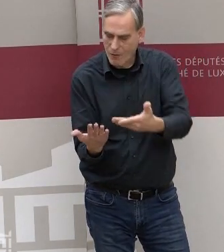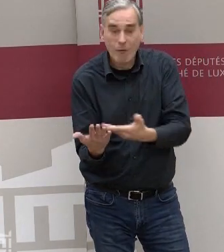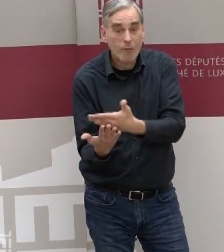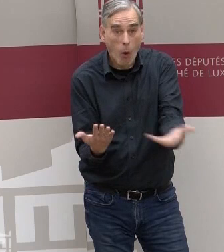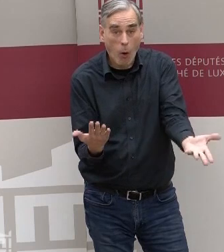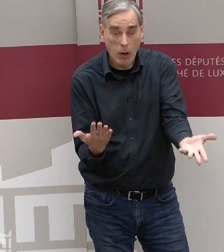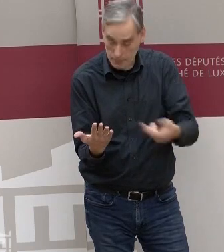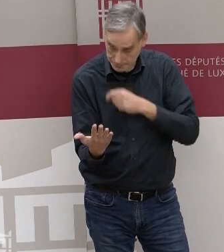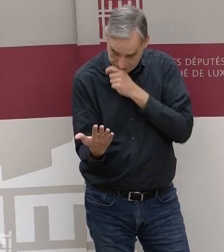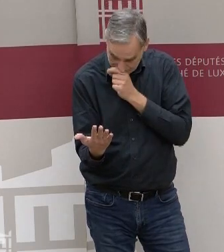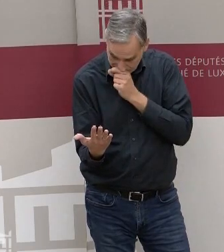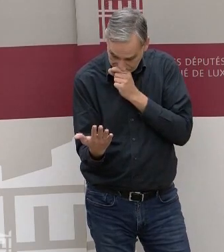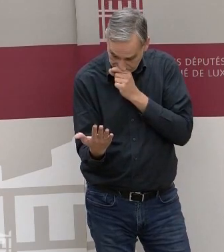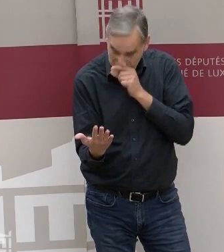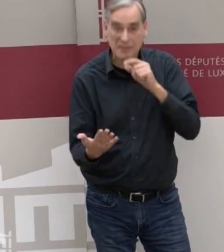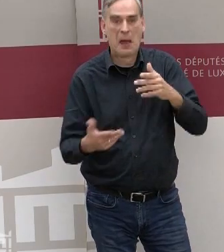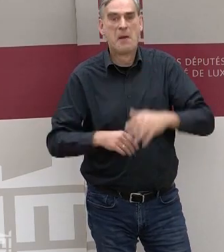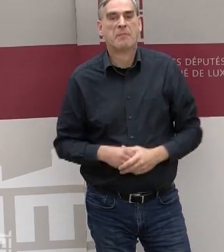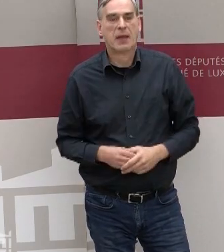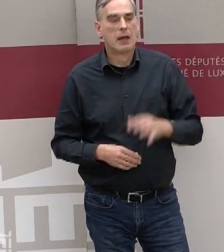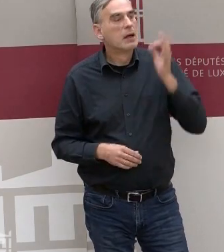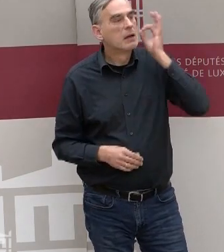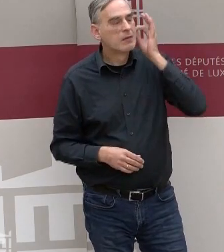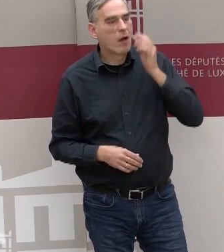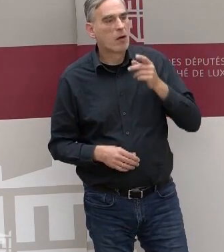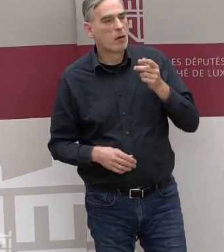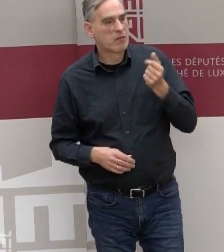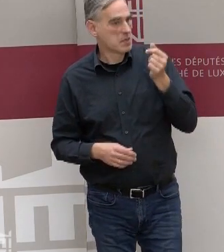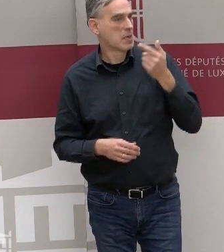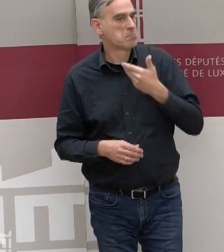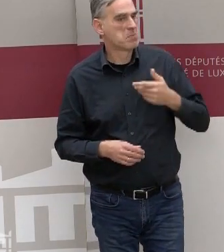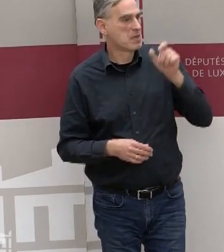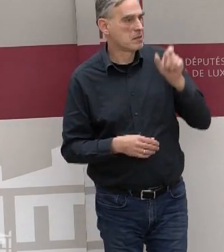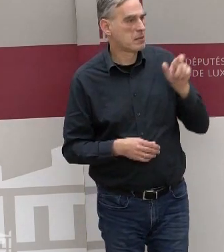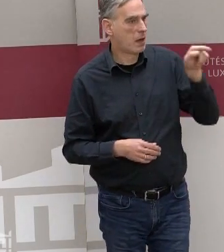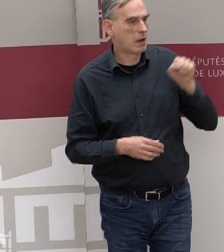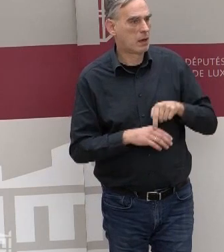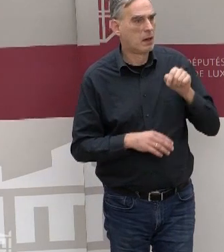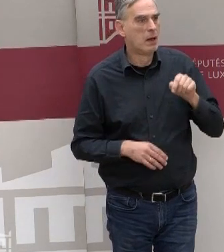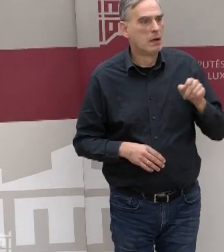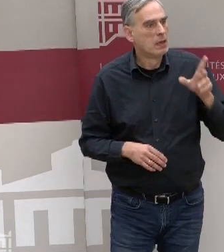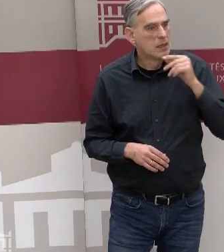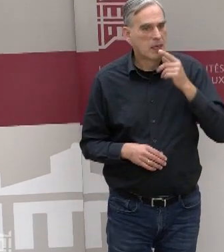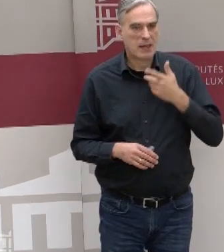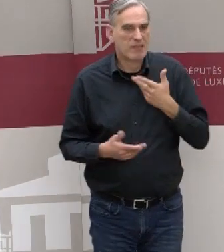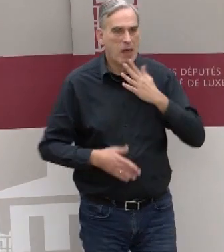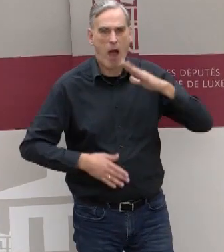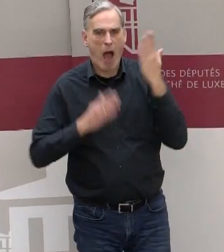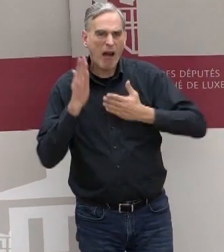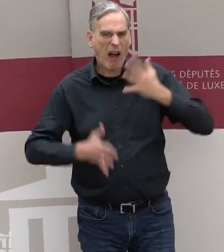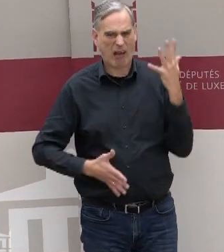Madame Finanzministerin hat gesagt, sie gäbe keine finanzpolitischen Harakiri machen. Du gehst hier